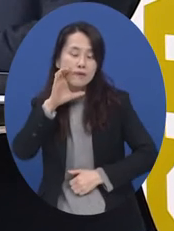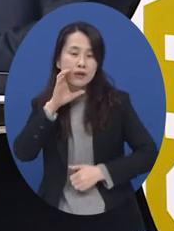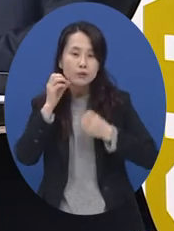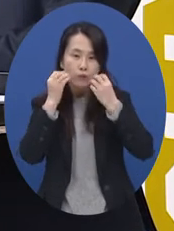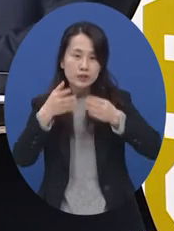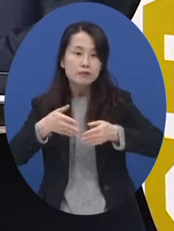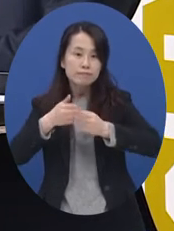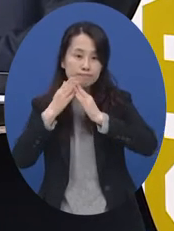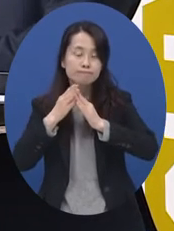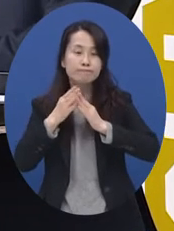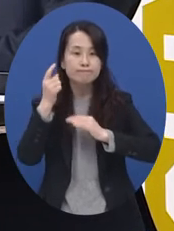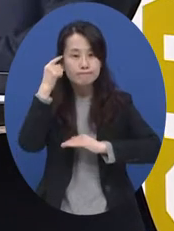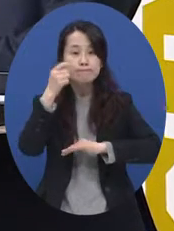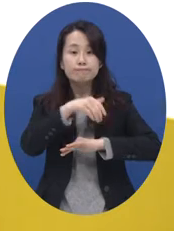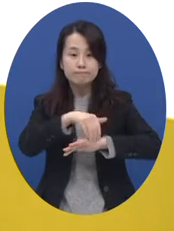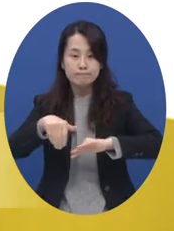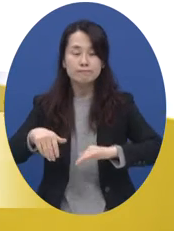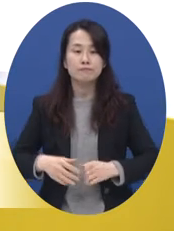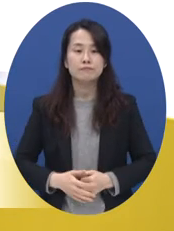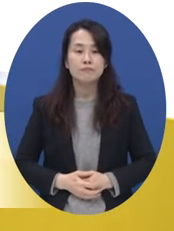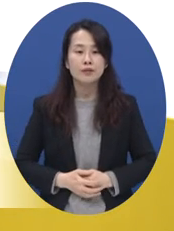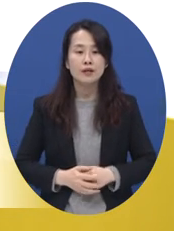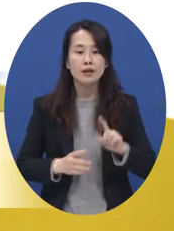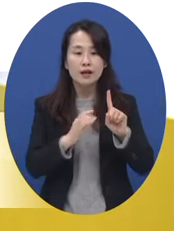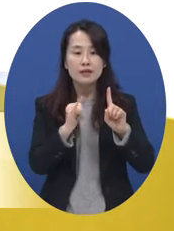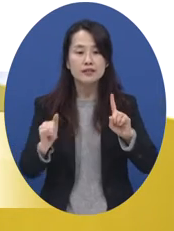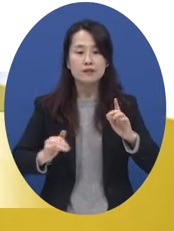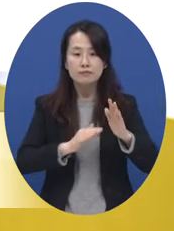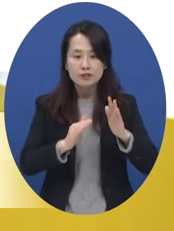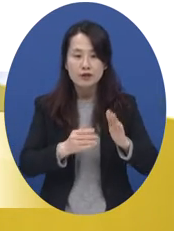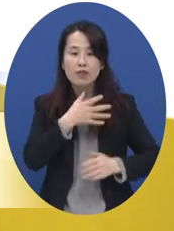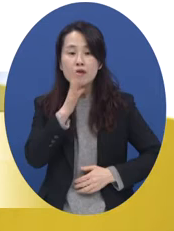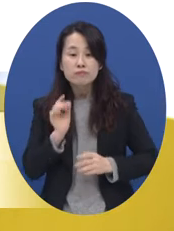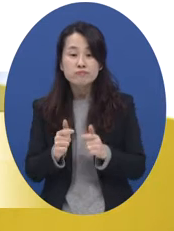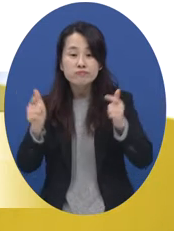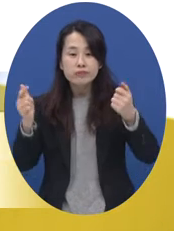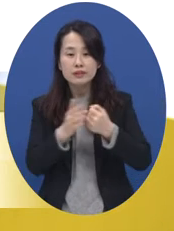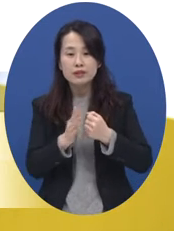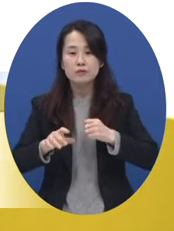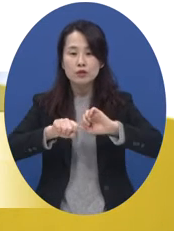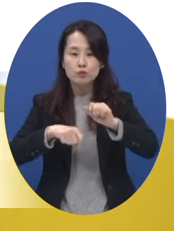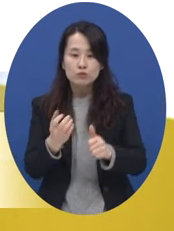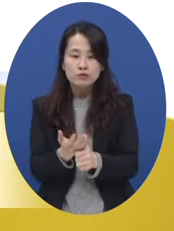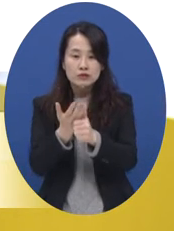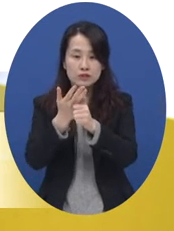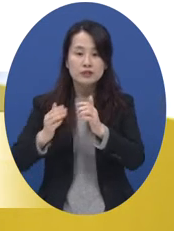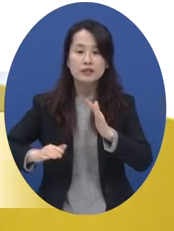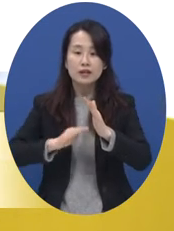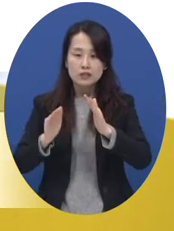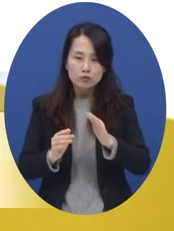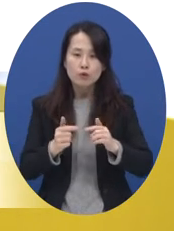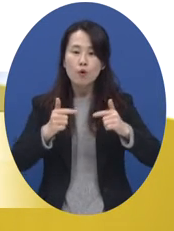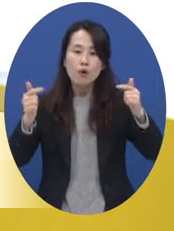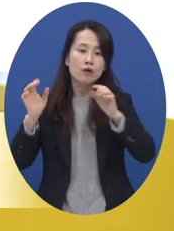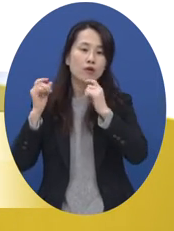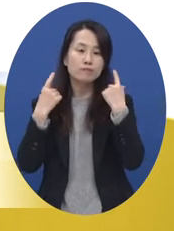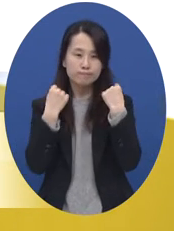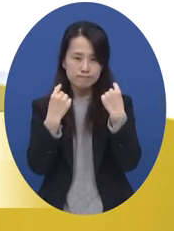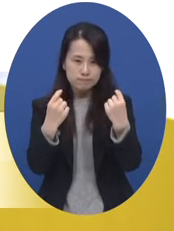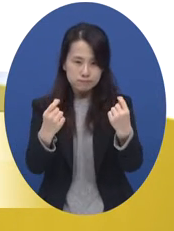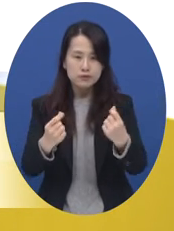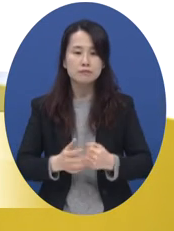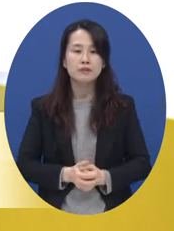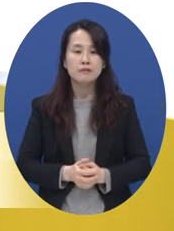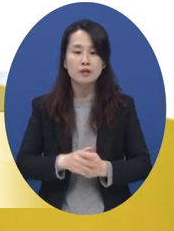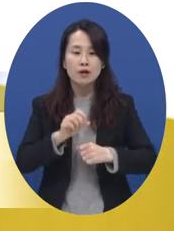새로 도입하겠다고 밝혔습니다 일인가 고와 노년층 증가에 따라서 반려동물 양육 가구도 지속에 더 늘어나고 있지만